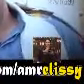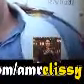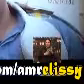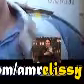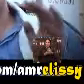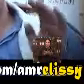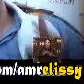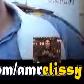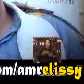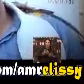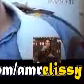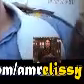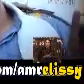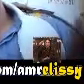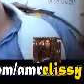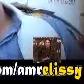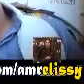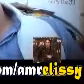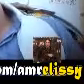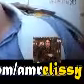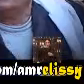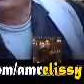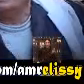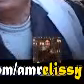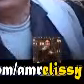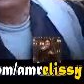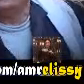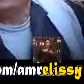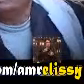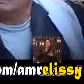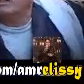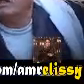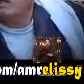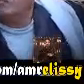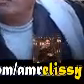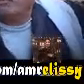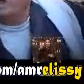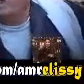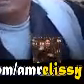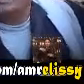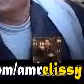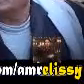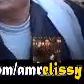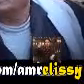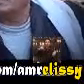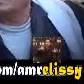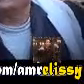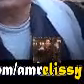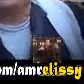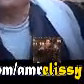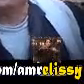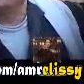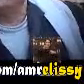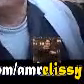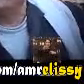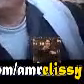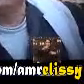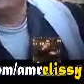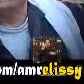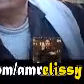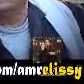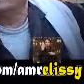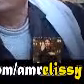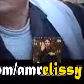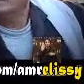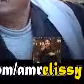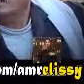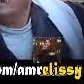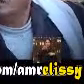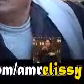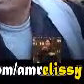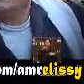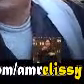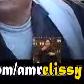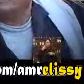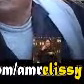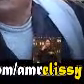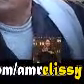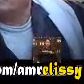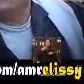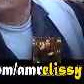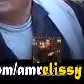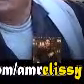الدنيا، وصفيحه الجهاز ب 70 جنيه، كل حاجه غليت، مفيش حاجه رخصت خالص. الطماطم بقت ب 5